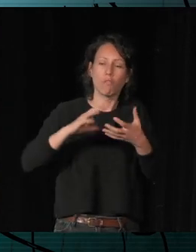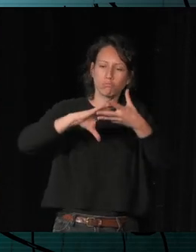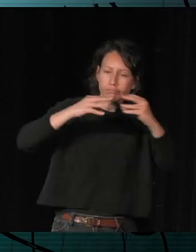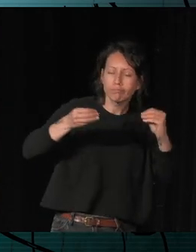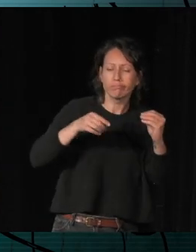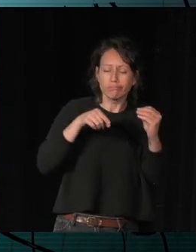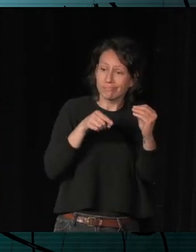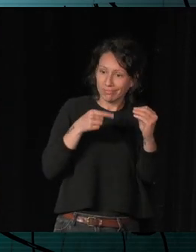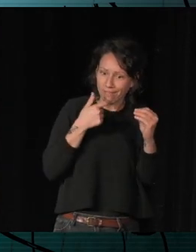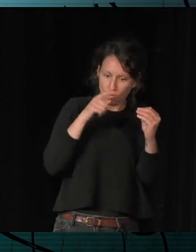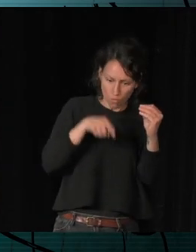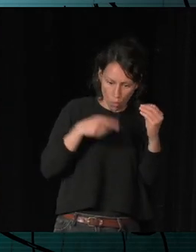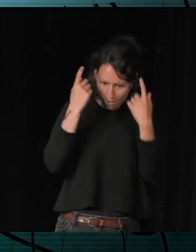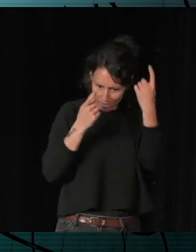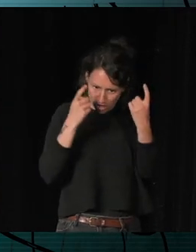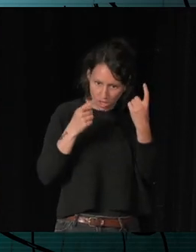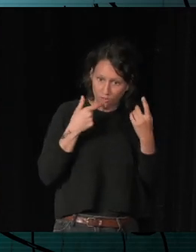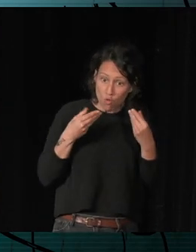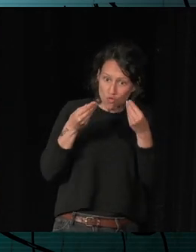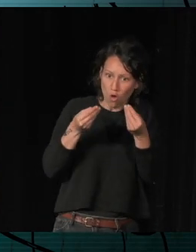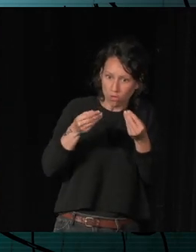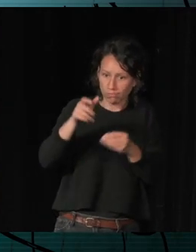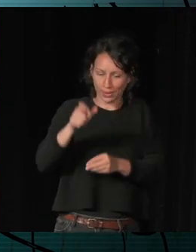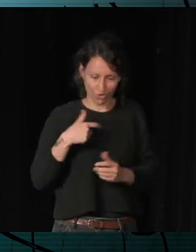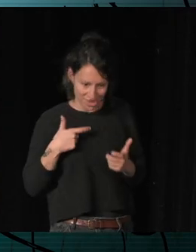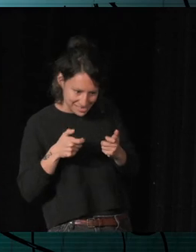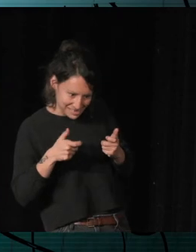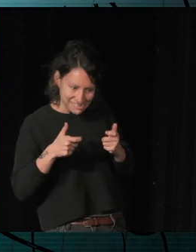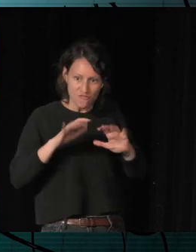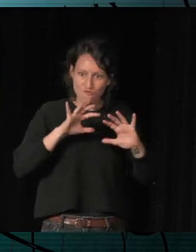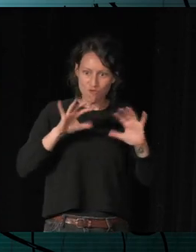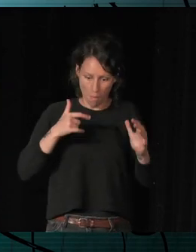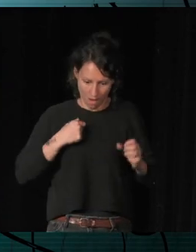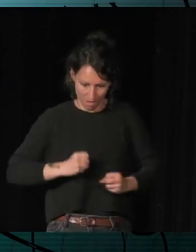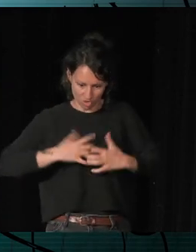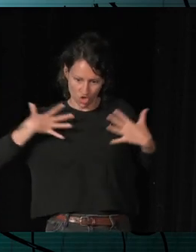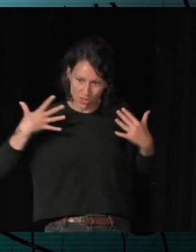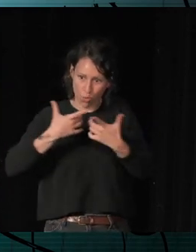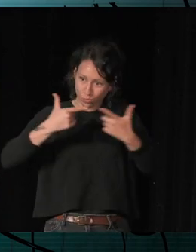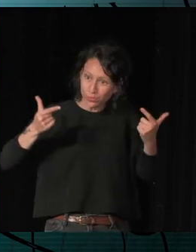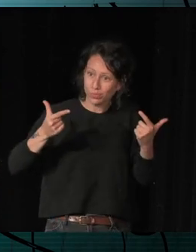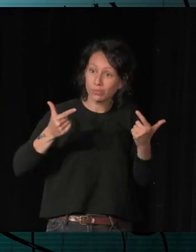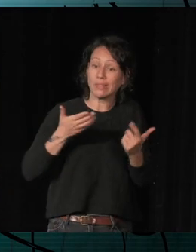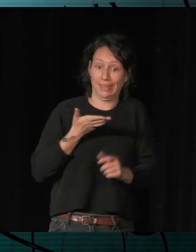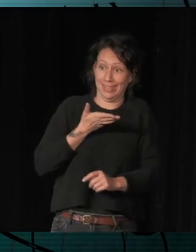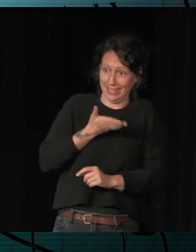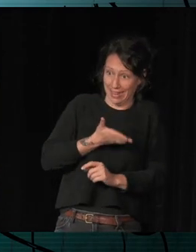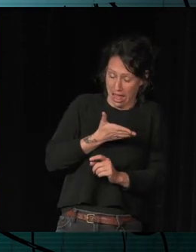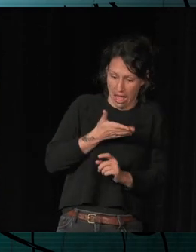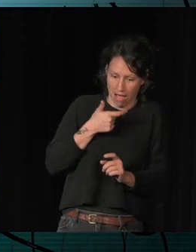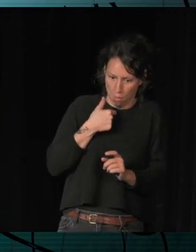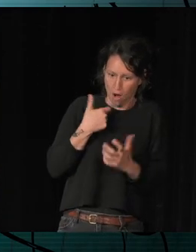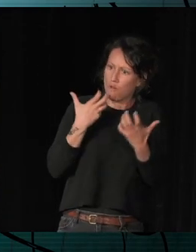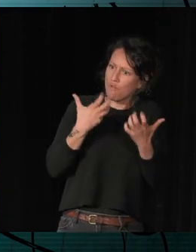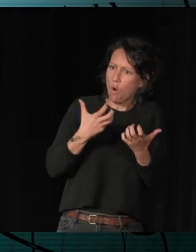qu'en gros qu'est-ce qu'on va faire vivre aux joueurs et là en réfléchissant à ça je dis mais comment on va faire peur euh aux joueurs dans ce jeu sachant qu'en plus je voulais qu' a un